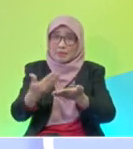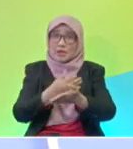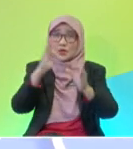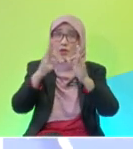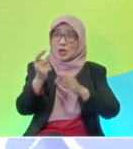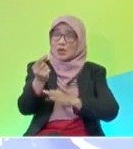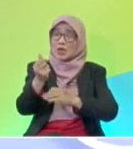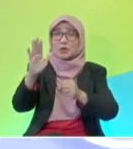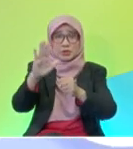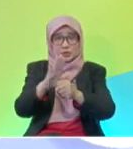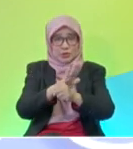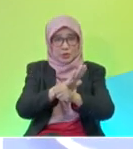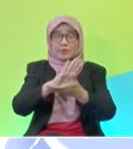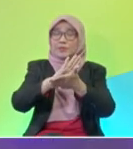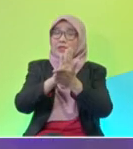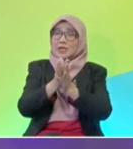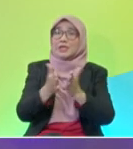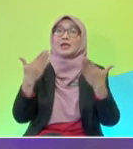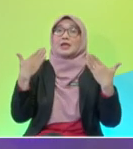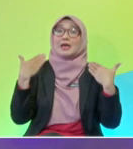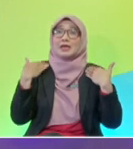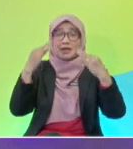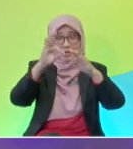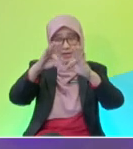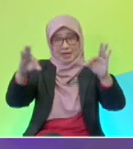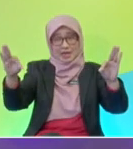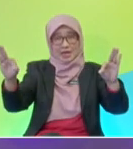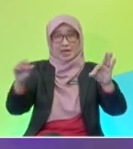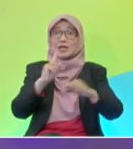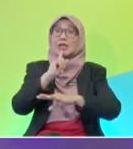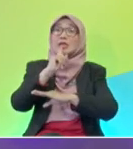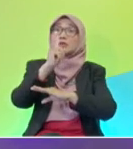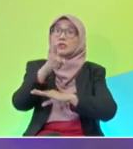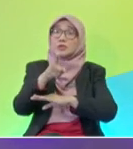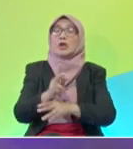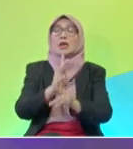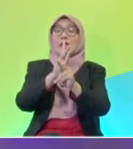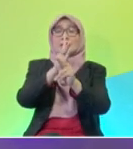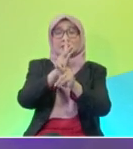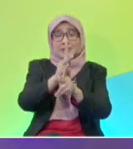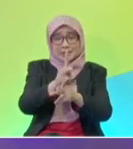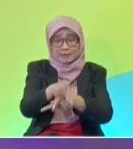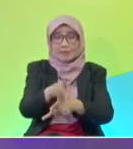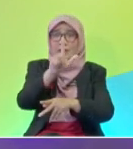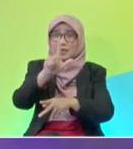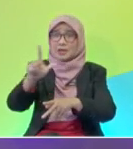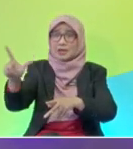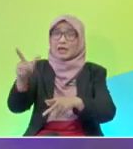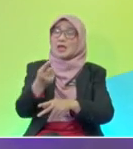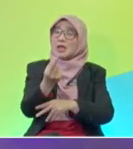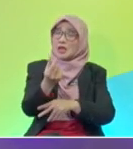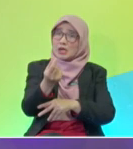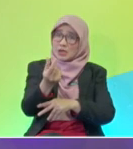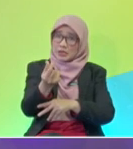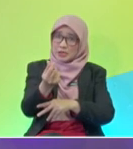murid-murid di situ ada ayat Sur iaitu simpanlah Baki Wang belanja